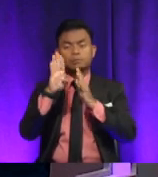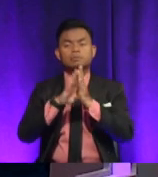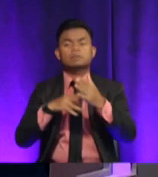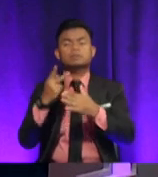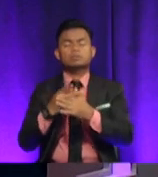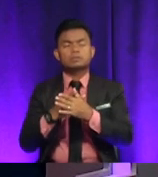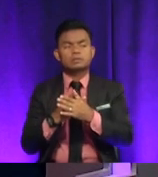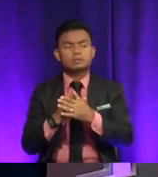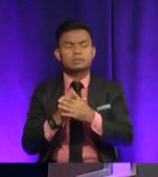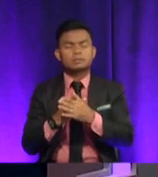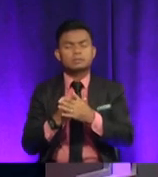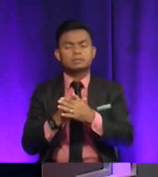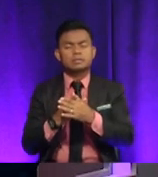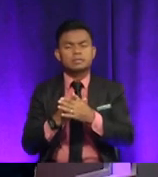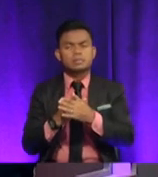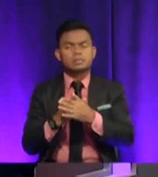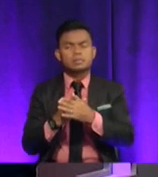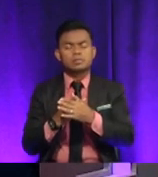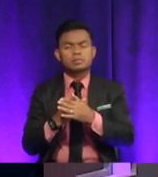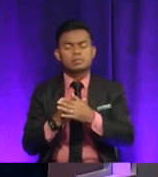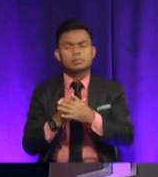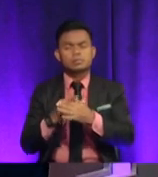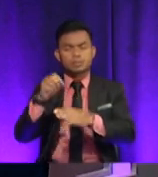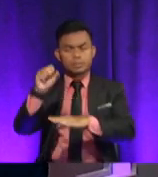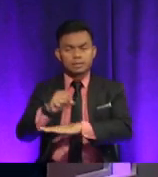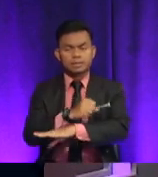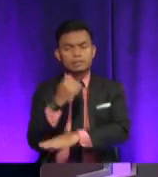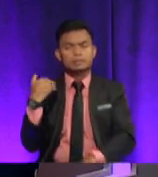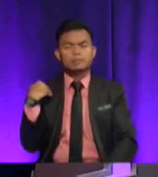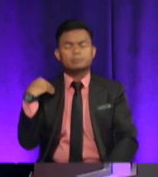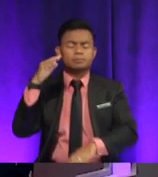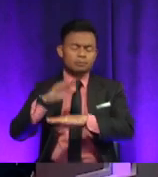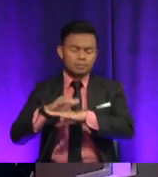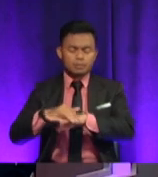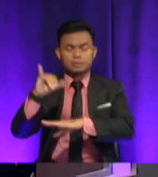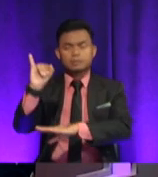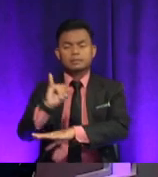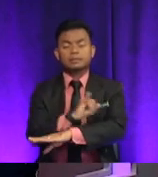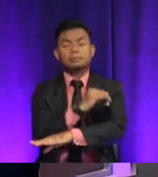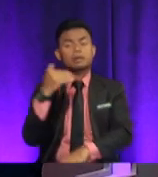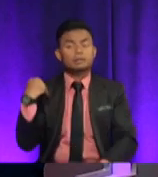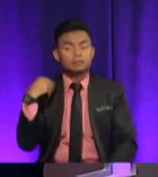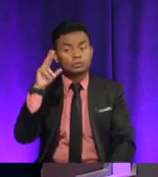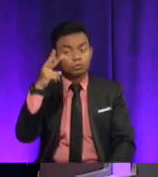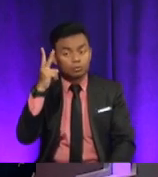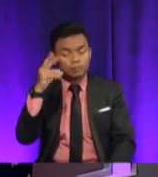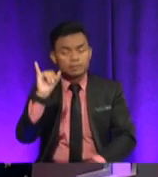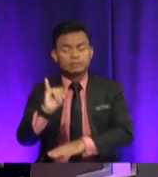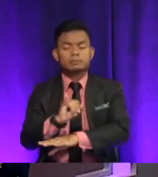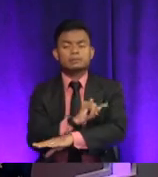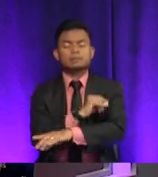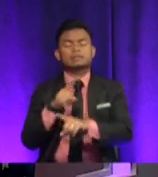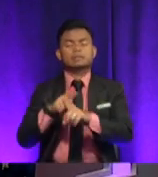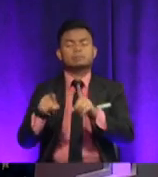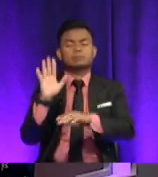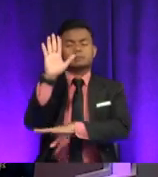syair ini terdapat banyak Irama Oke ada 12 irama tapi pada peta hanya memberikan